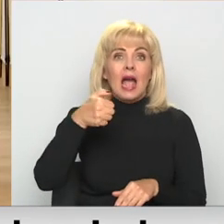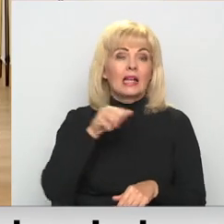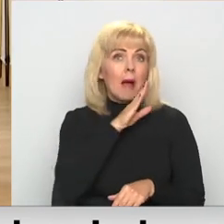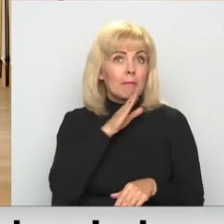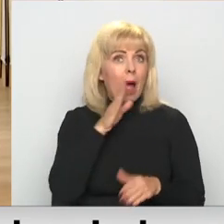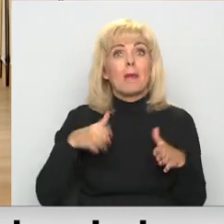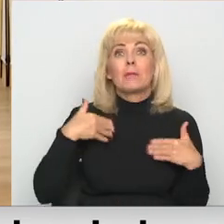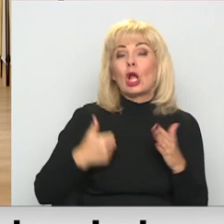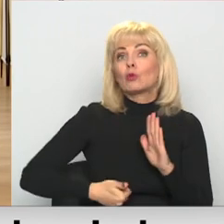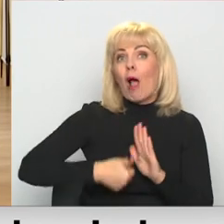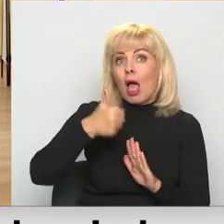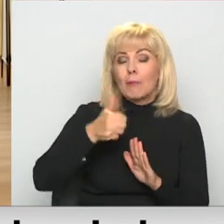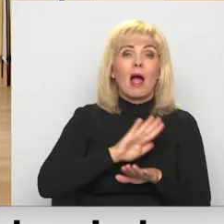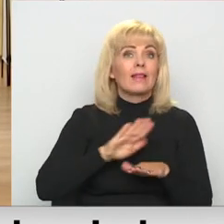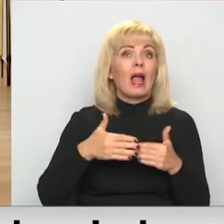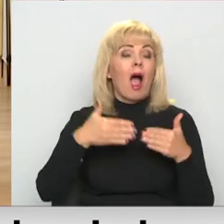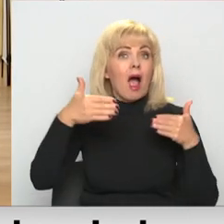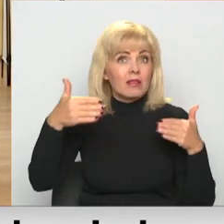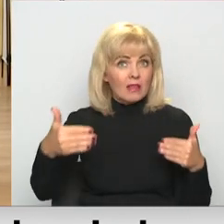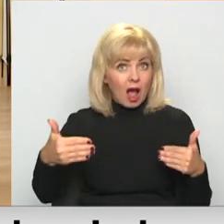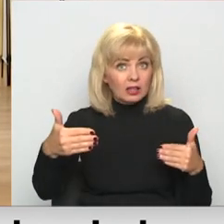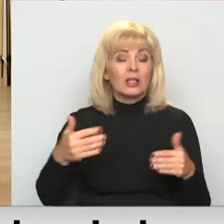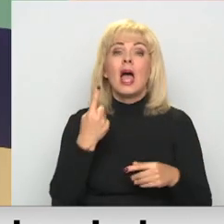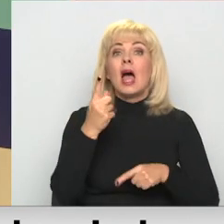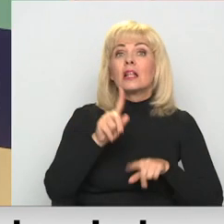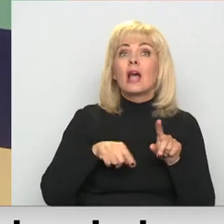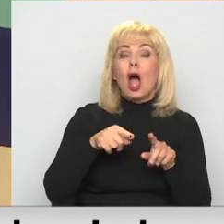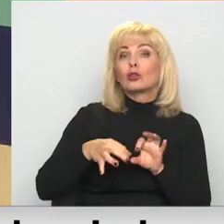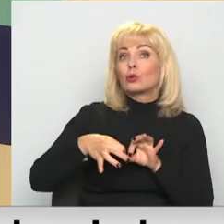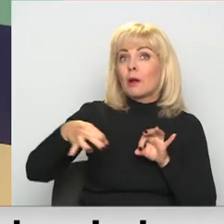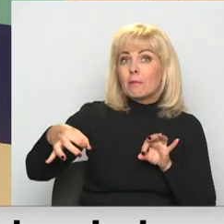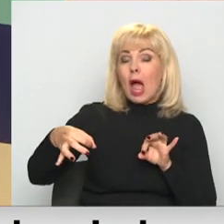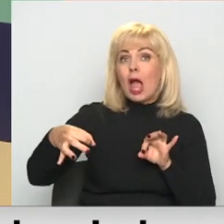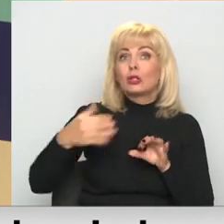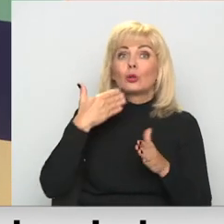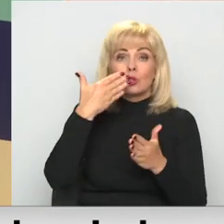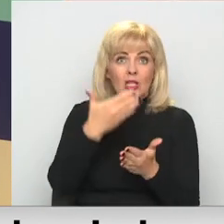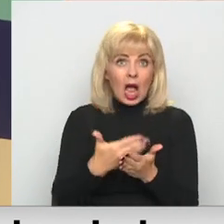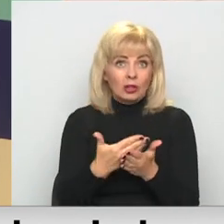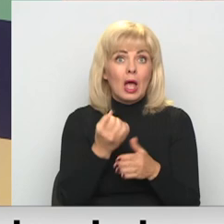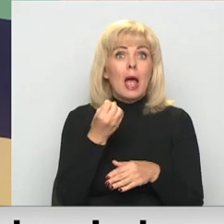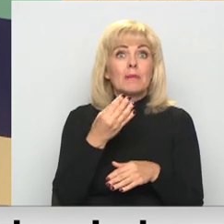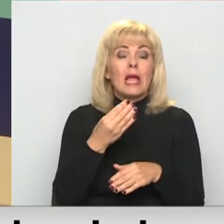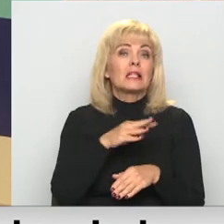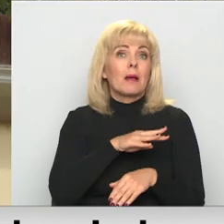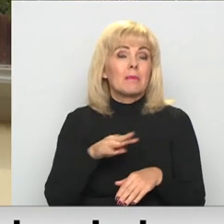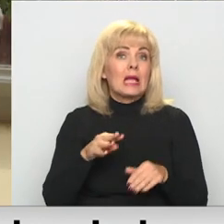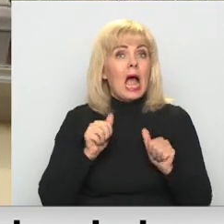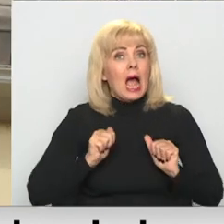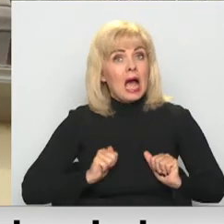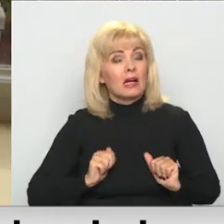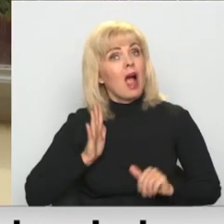tas esot daudz labāk nekā attālināti. Tikai dažus metrus tālāk ieteiktās 15 miera minūtes pēc